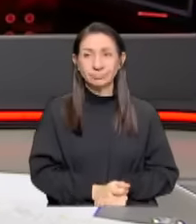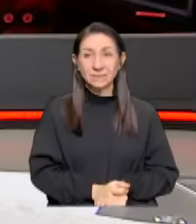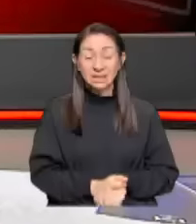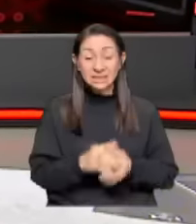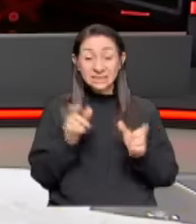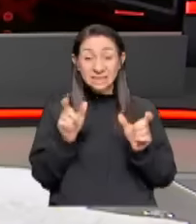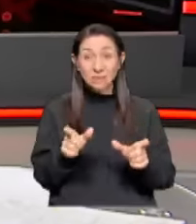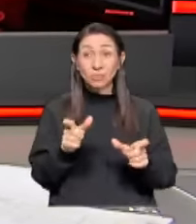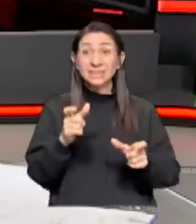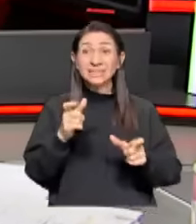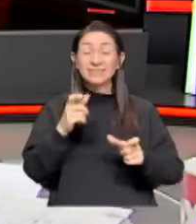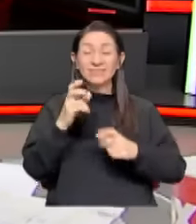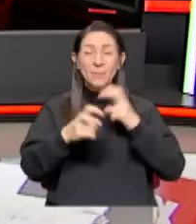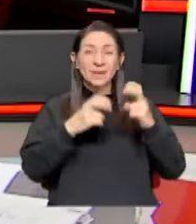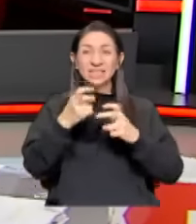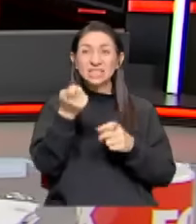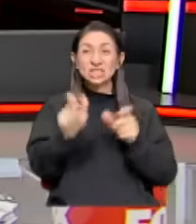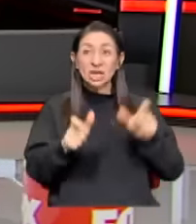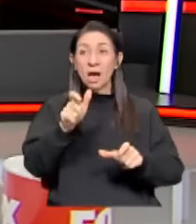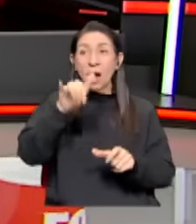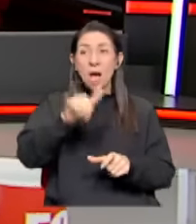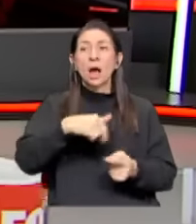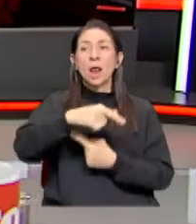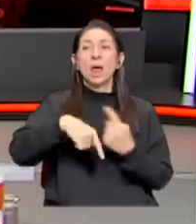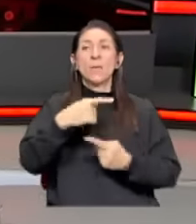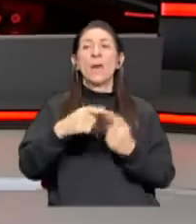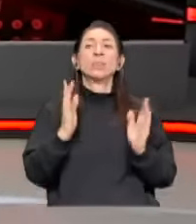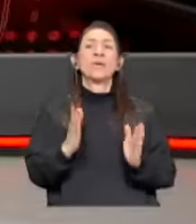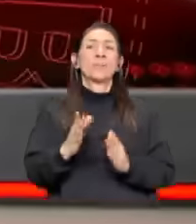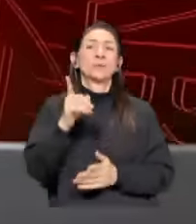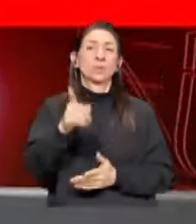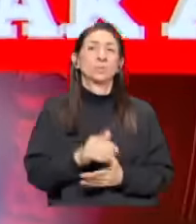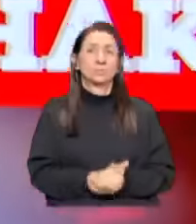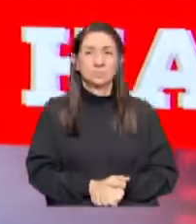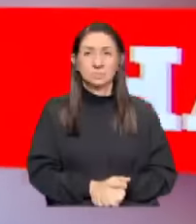Savunma sanayi işçileri efendim hak aramaya devam ediyor.